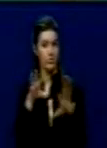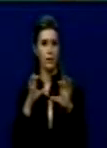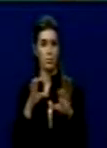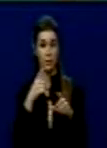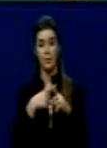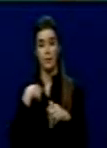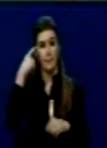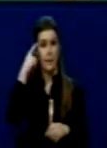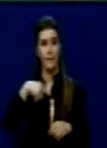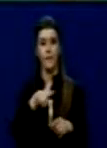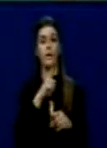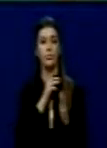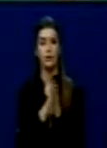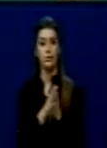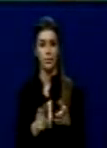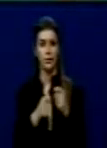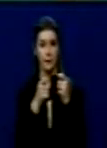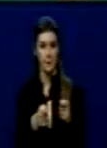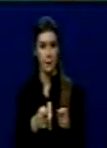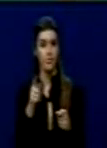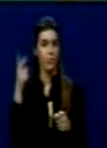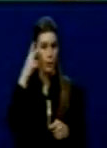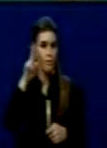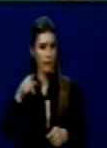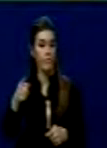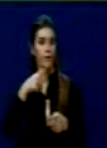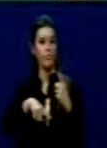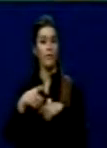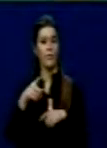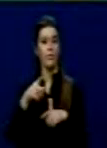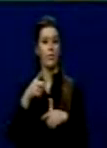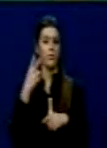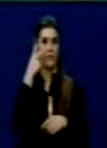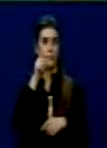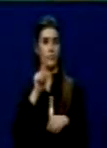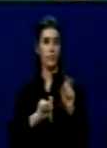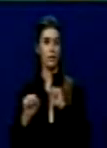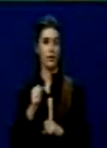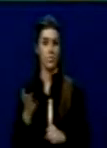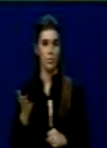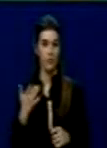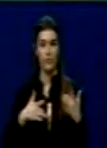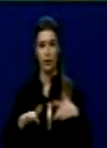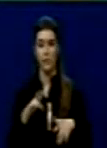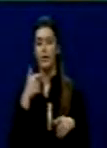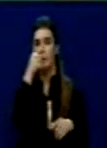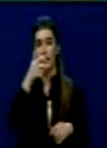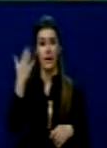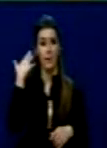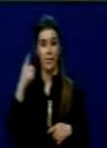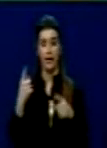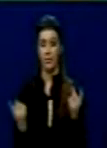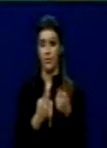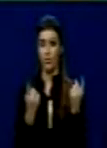që edhe këta që kanë parashtruar kërkesën e kuptojnë këtë, po kanë zgjedhur mos ta kuptojnë. Sepse gjatë fushatës para